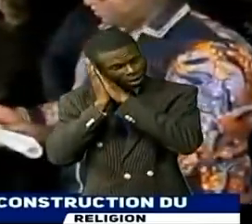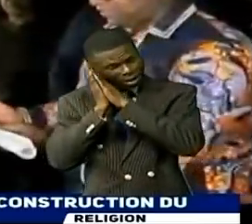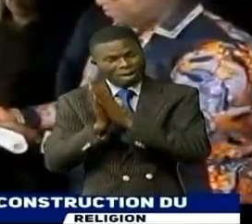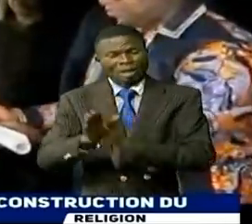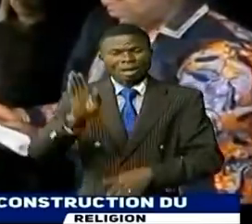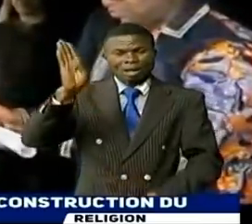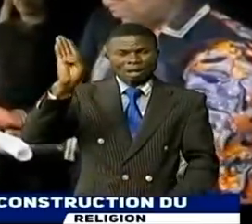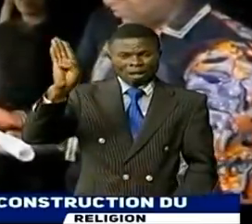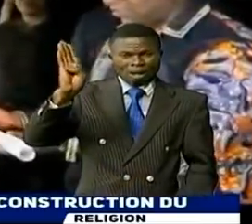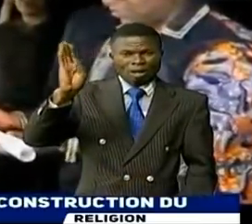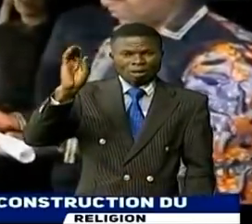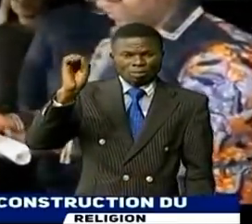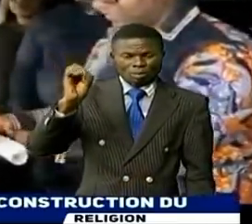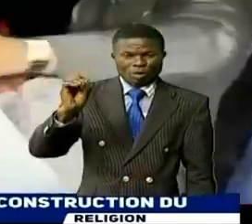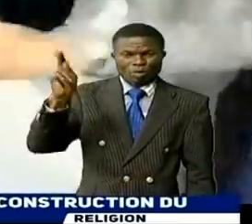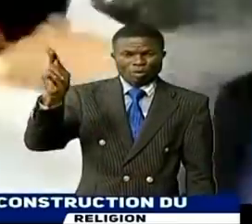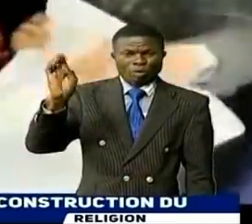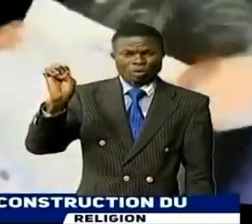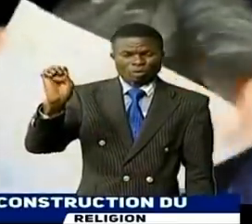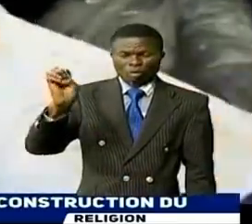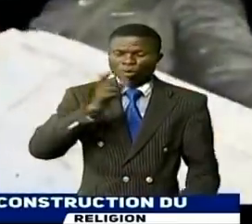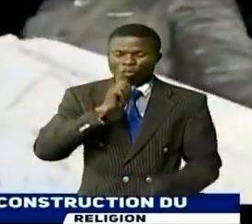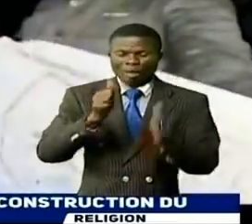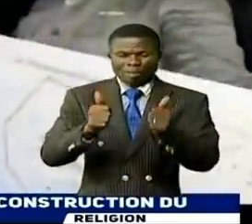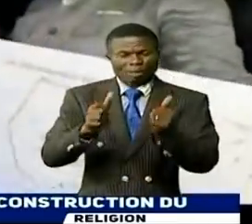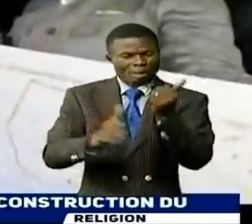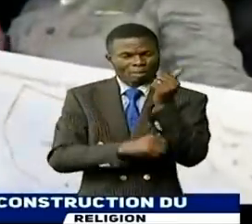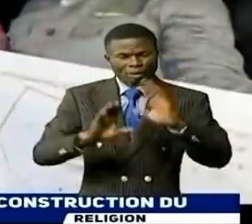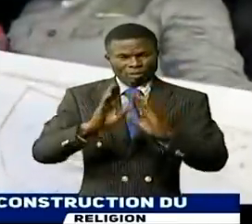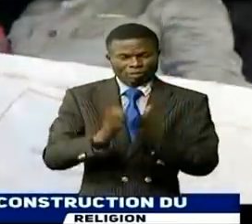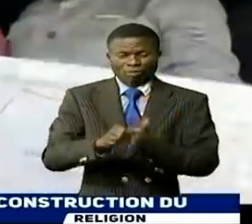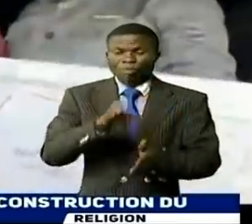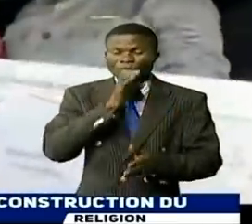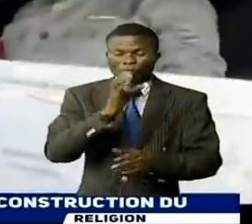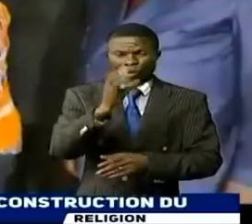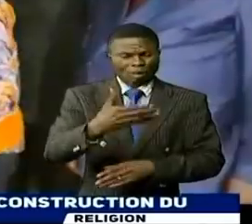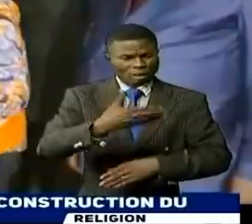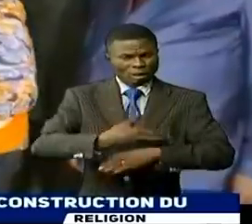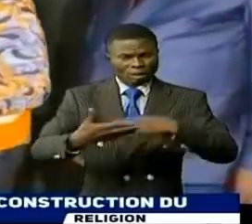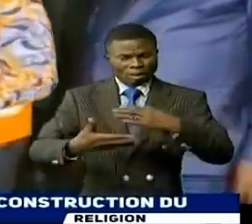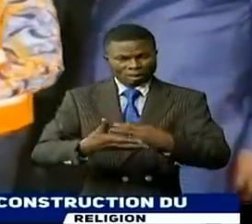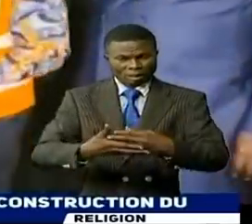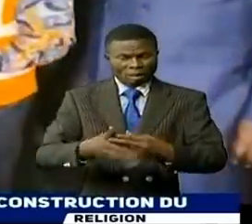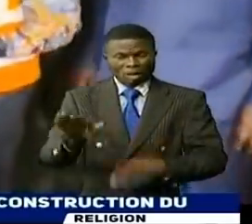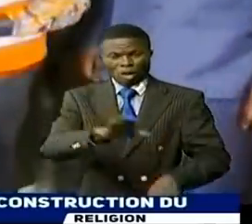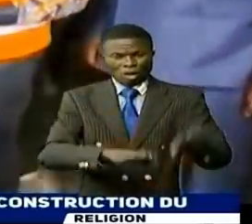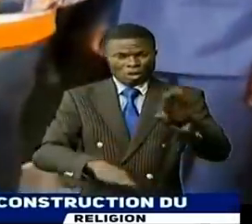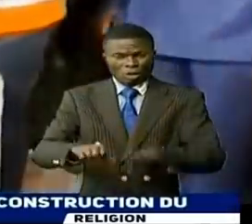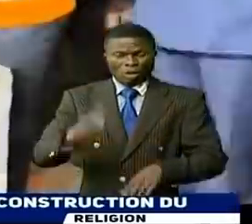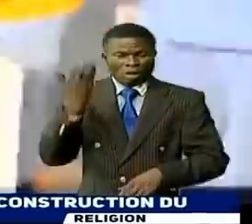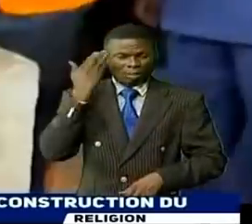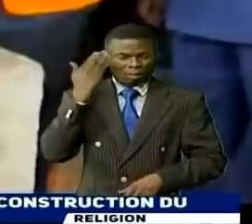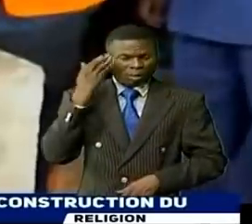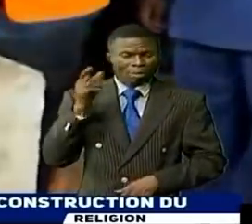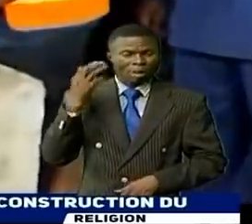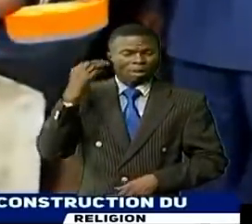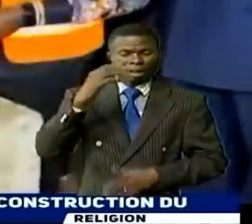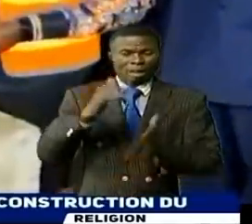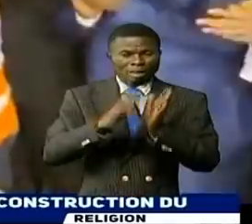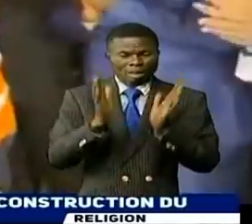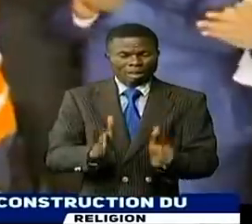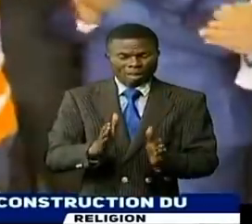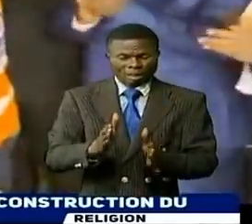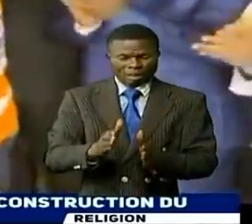Bokoté pour mieux communier avec la population. La pose de la pierre pour la construction du sanctuaire d'Isidore Bakanja s'est faite sous le